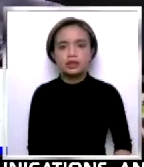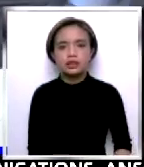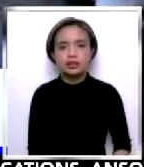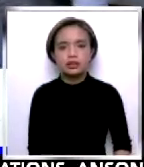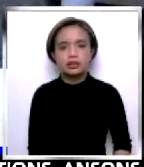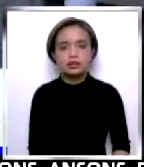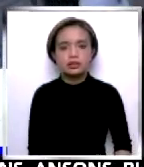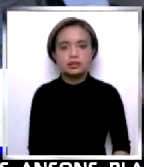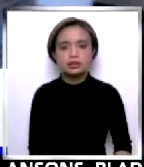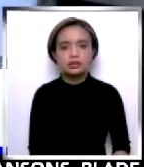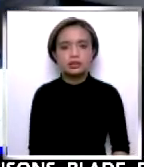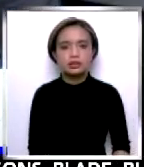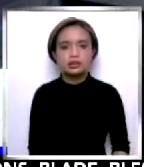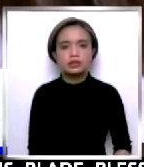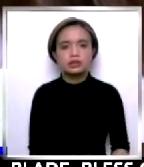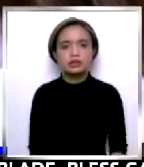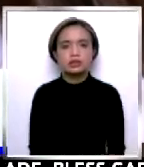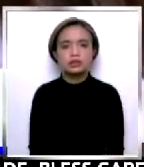Anong problema?